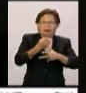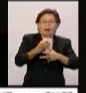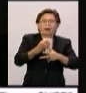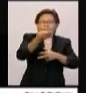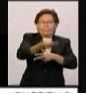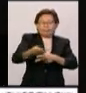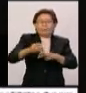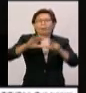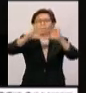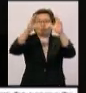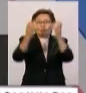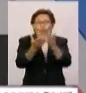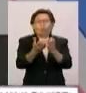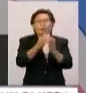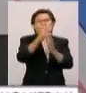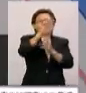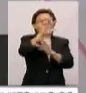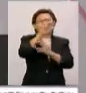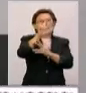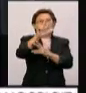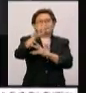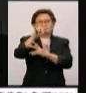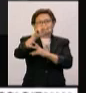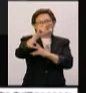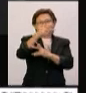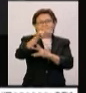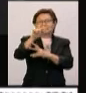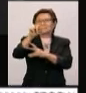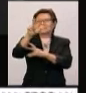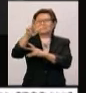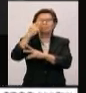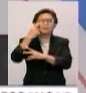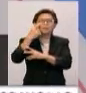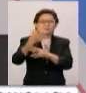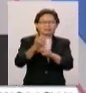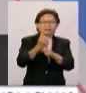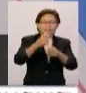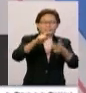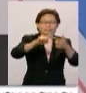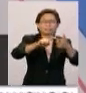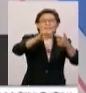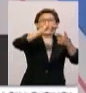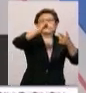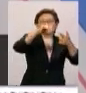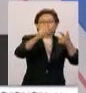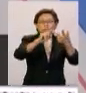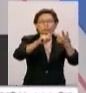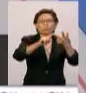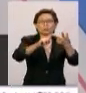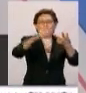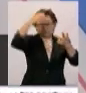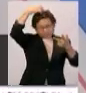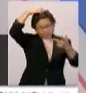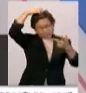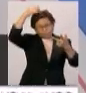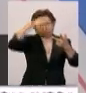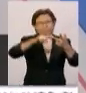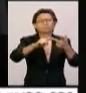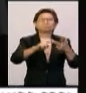juga mengutip 15.3 mata, rakan sepasukan Jo Yi pingat perak dan gangsa gimnas Selangor Layu